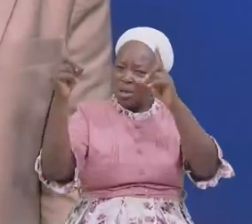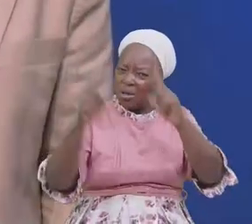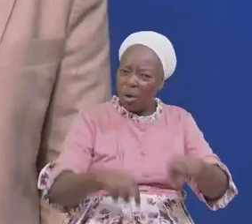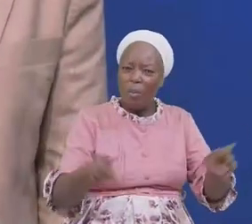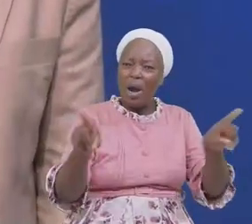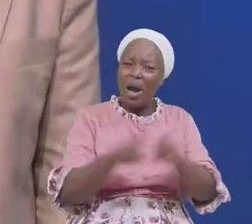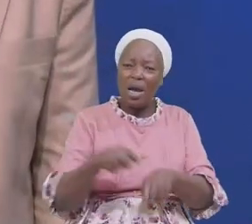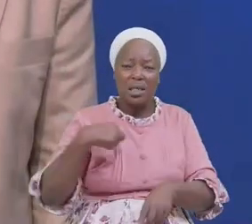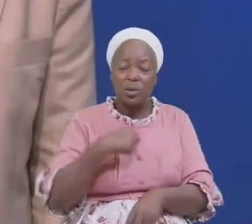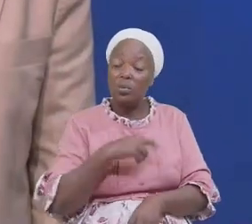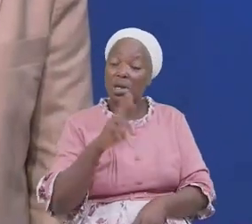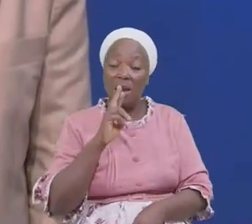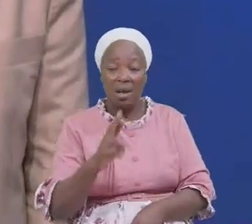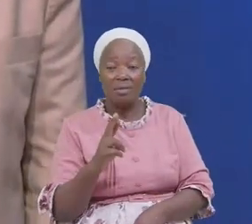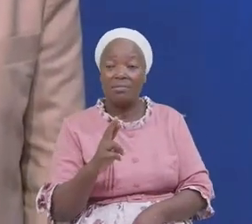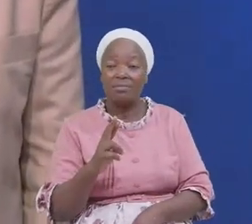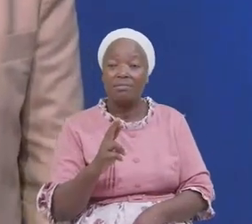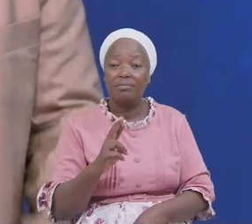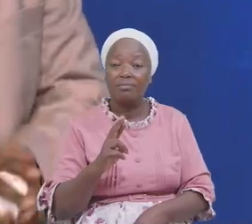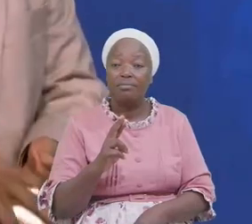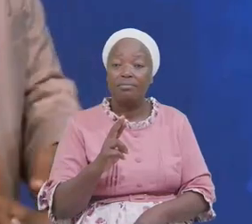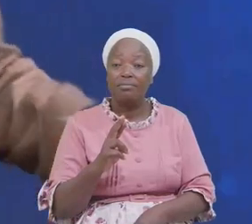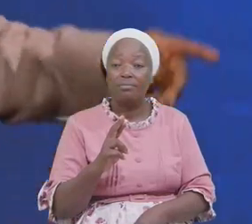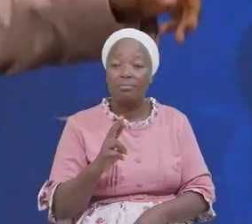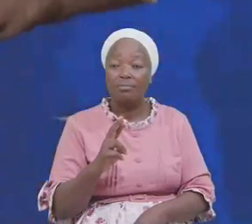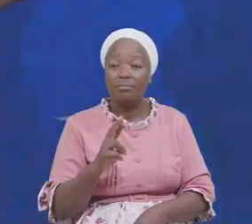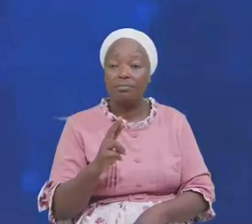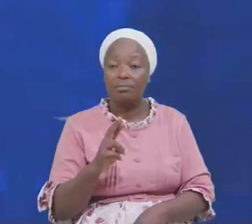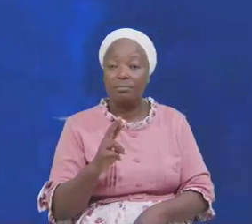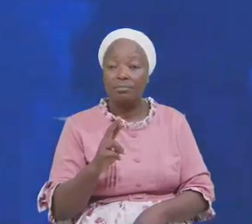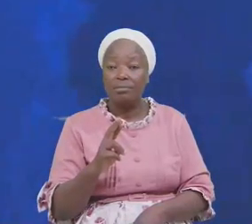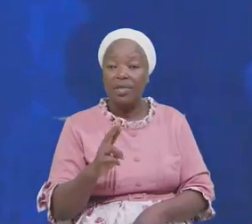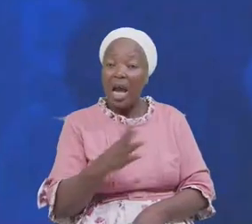Pécheur sous toutes ses formes et nous venons tels que nous sommes.